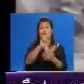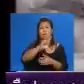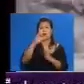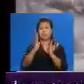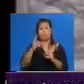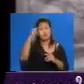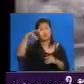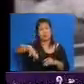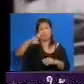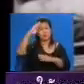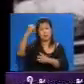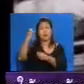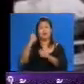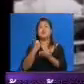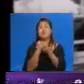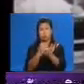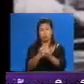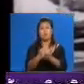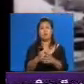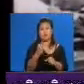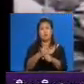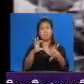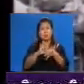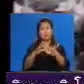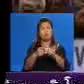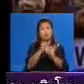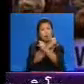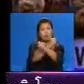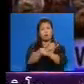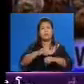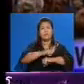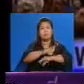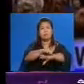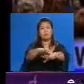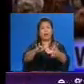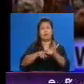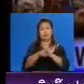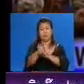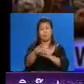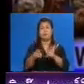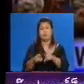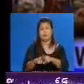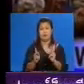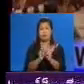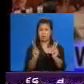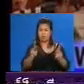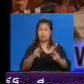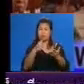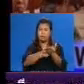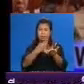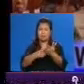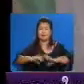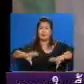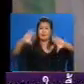ัสหรัฐก็ได้ช่วยภาคพระเรือนรับมือการระบาดเช่นกันขนาเดยวกัน คณะกับมาธิการที่ปรกษารัฐบาลสหรัฐ